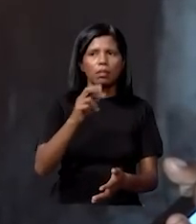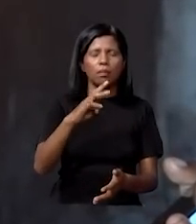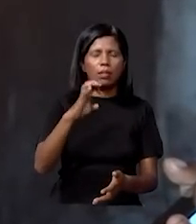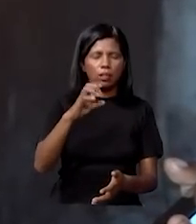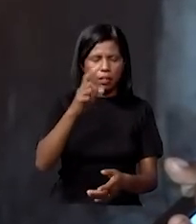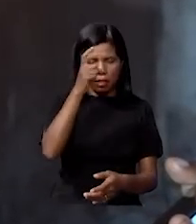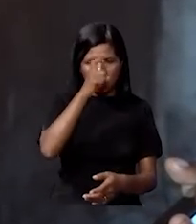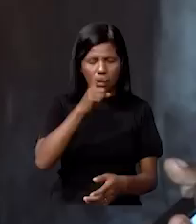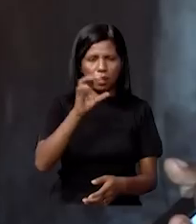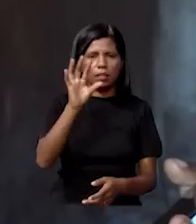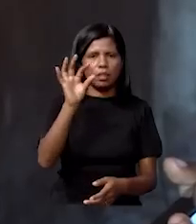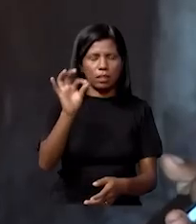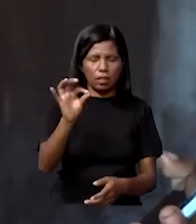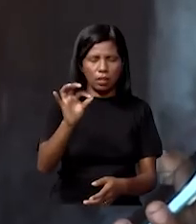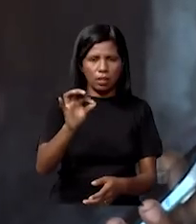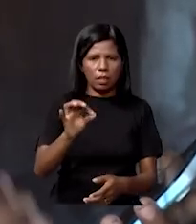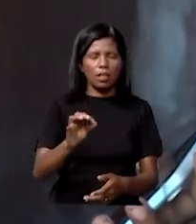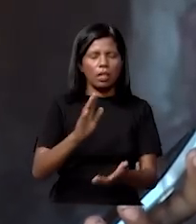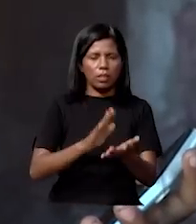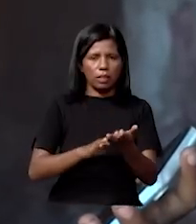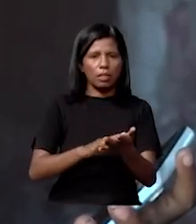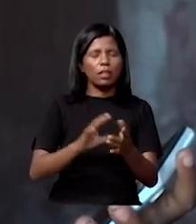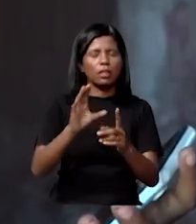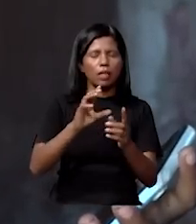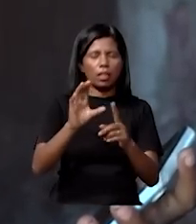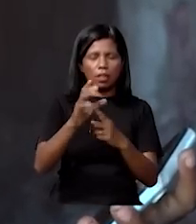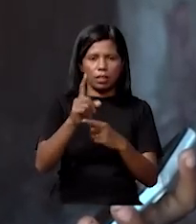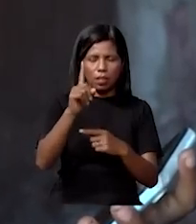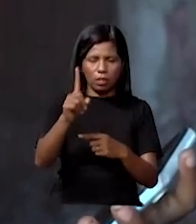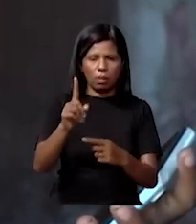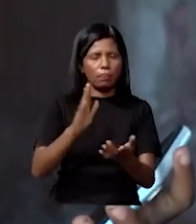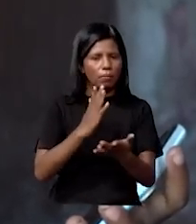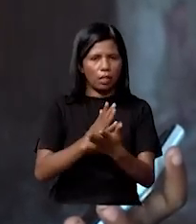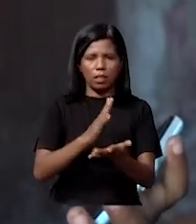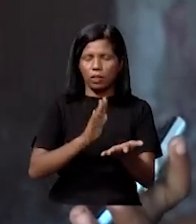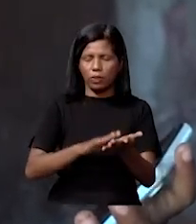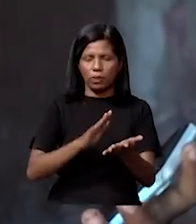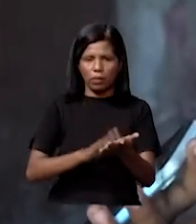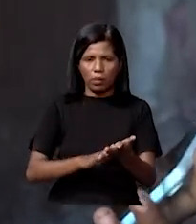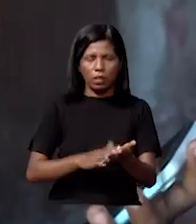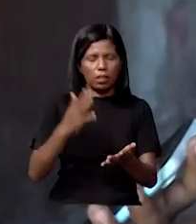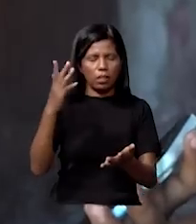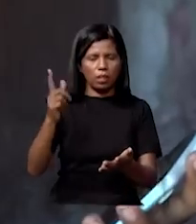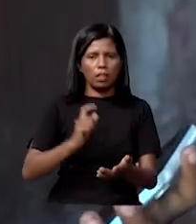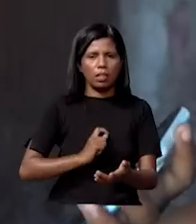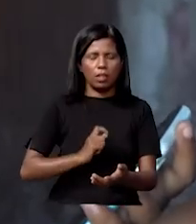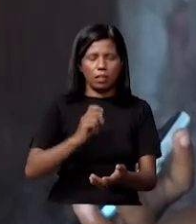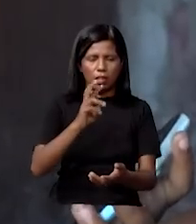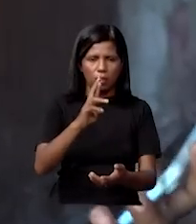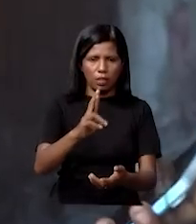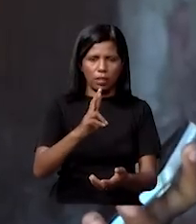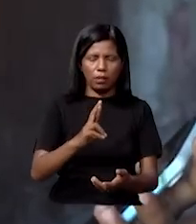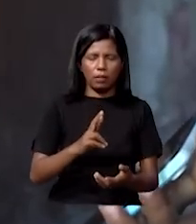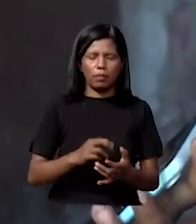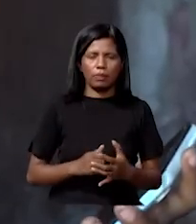sia primeiro ano para na escola e escola ensino básico primeiro ano para na escola e escola ensino